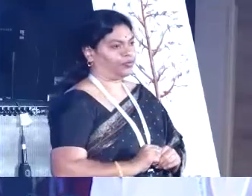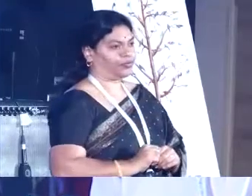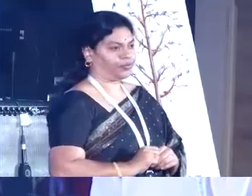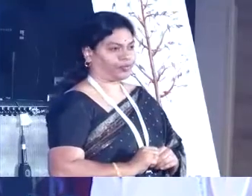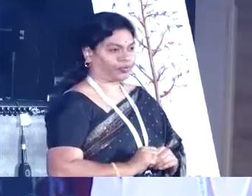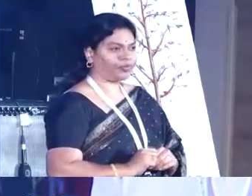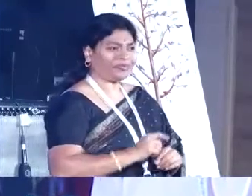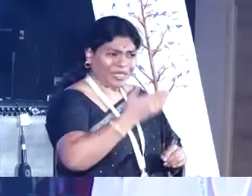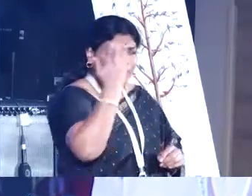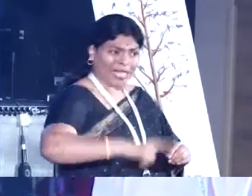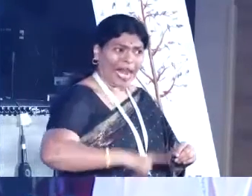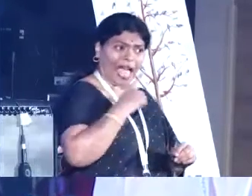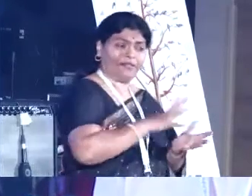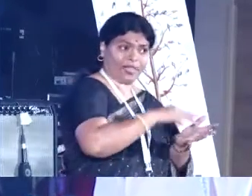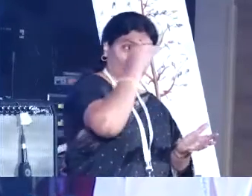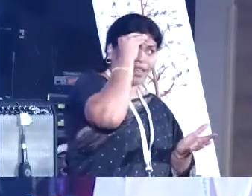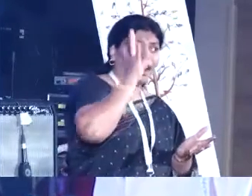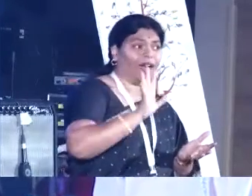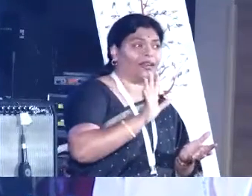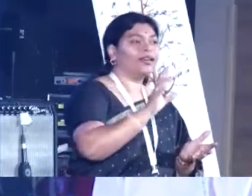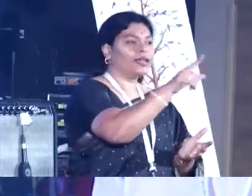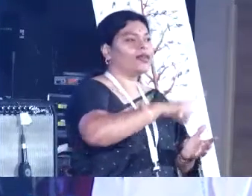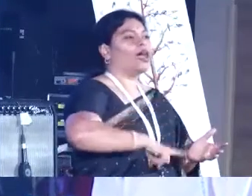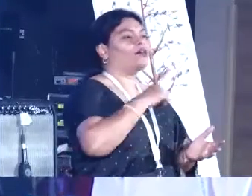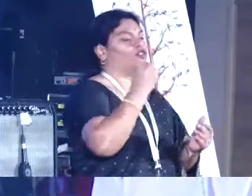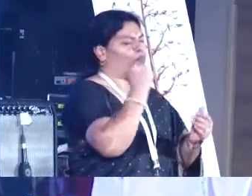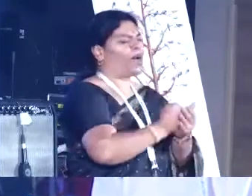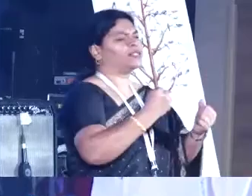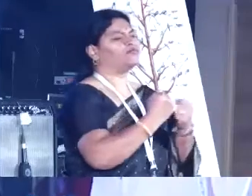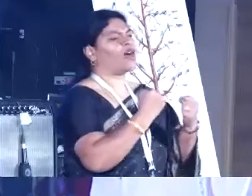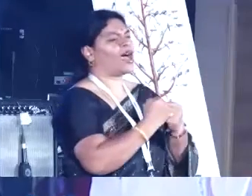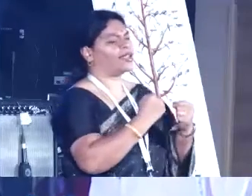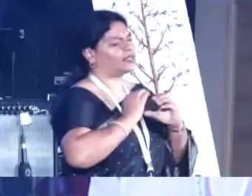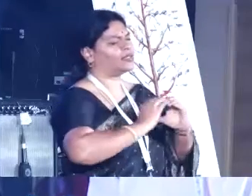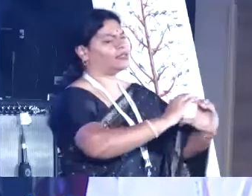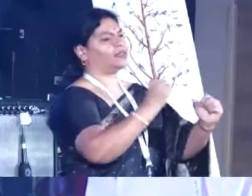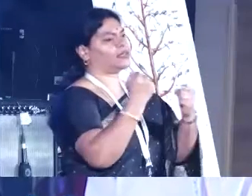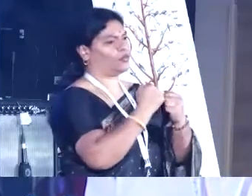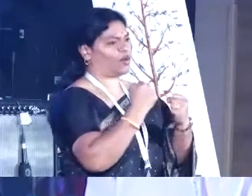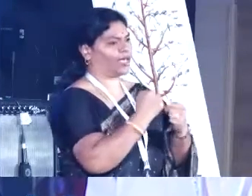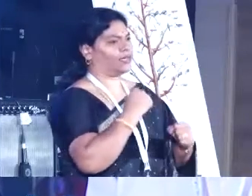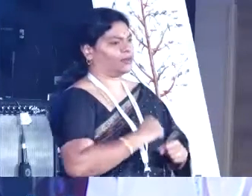क्योंकि जीवन यही सिखाता है कि आप जीवन में संघर्ष करो और संघर्ष करते रहो।